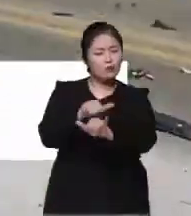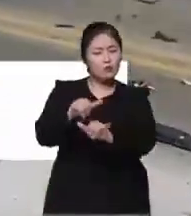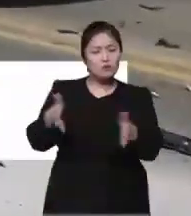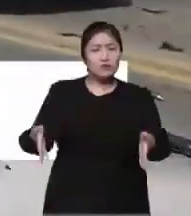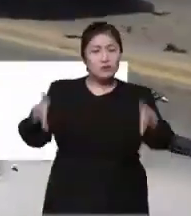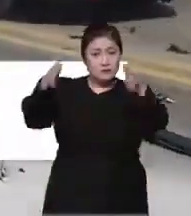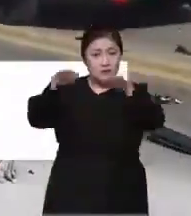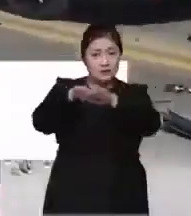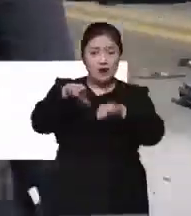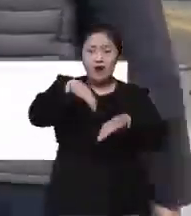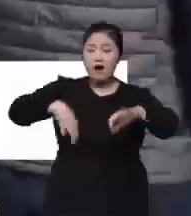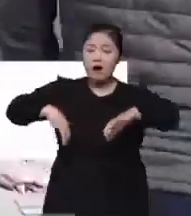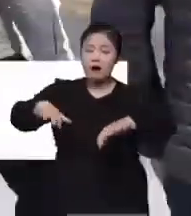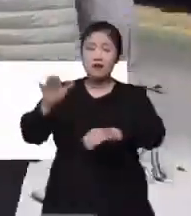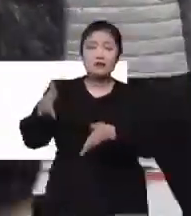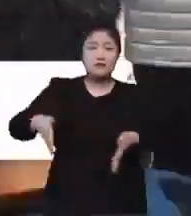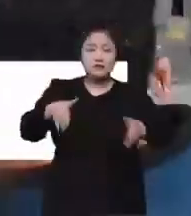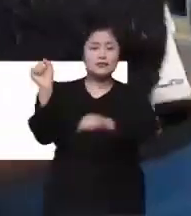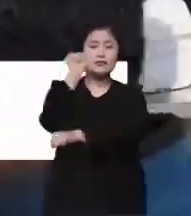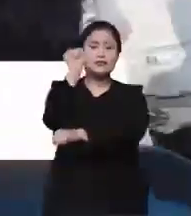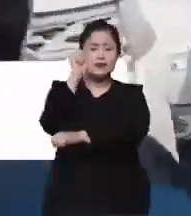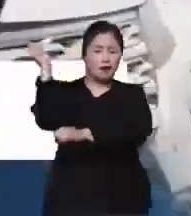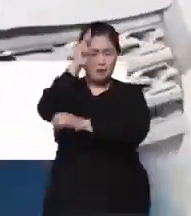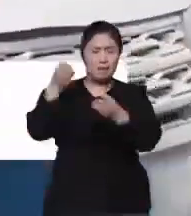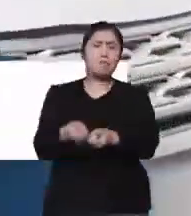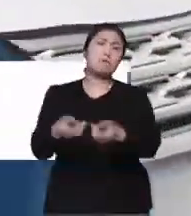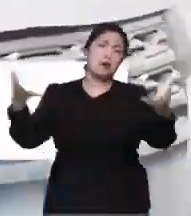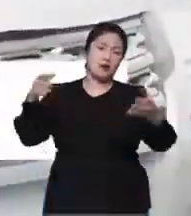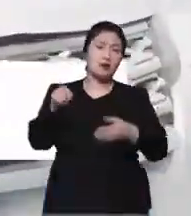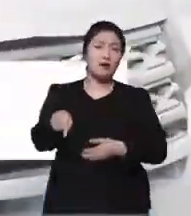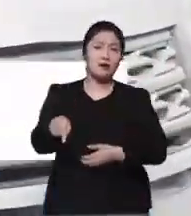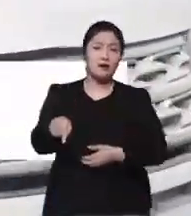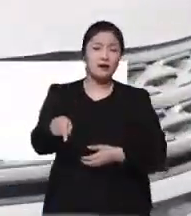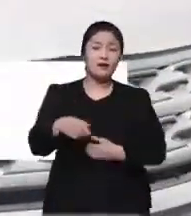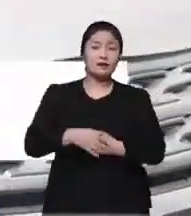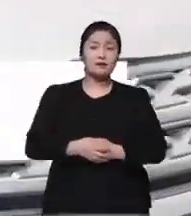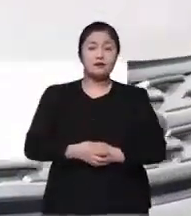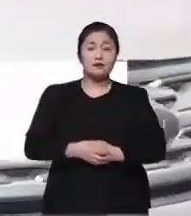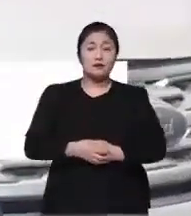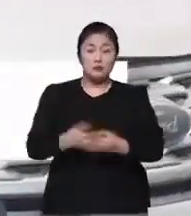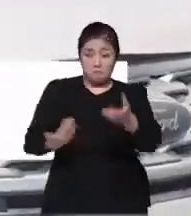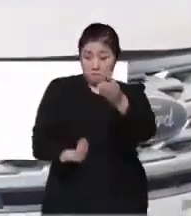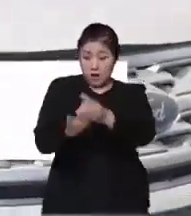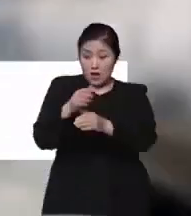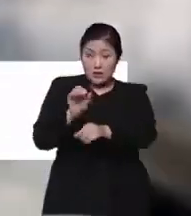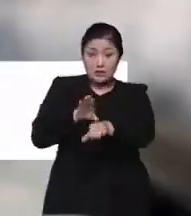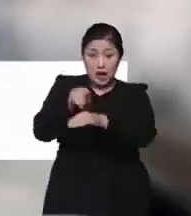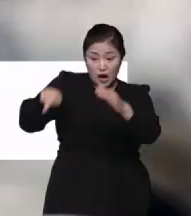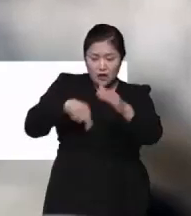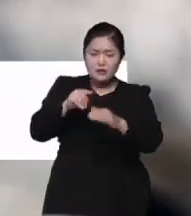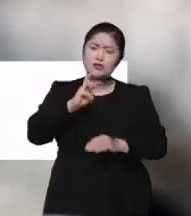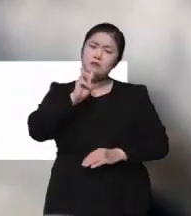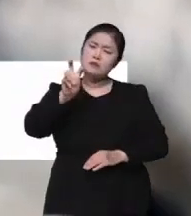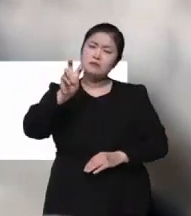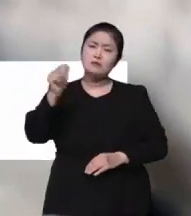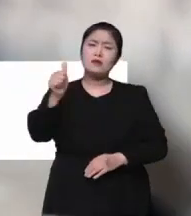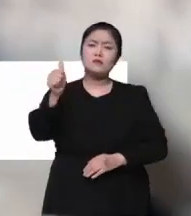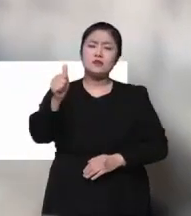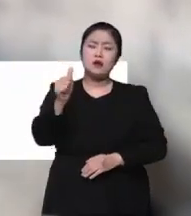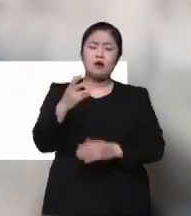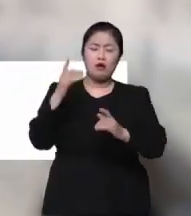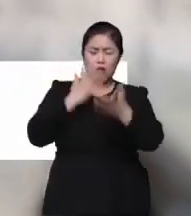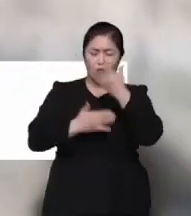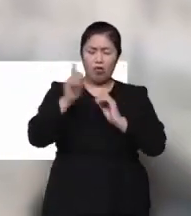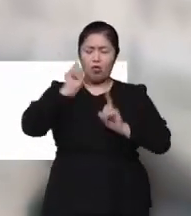양동시장 복개상가 앞 도로에서 달리던 차량이 갑자기 폭발했습니다. 사고가 난 차량 안에는 30대 남성